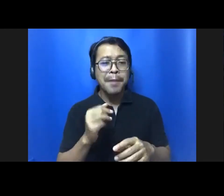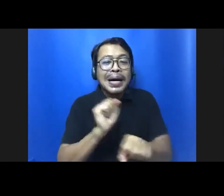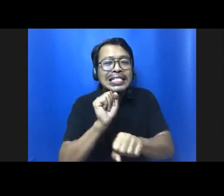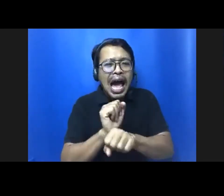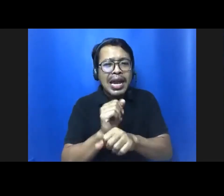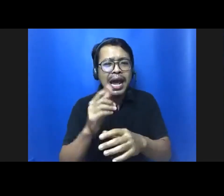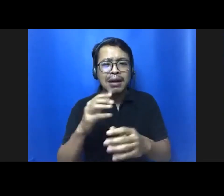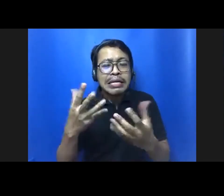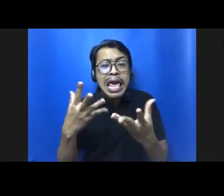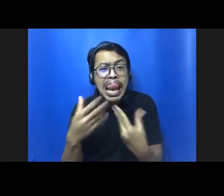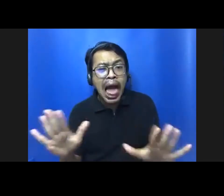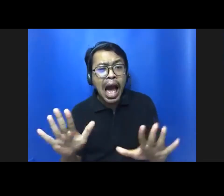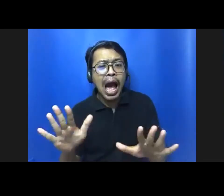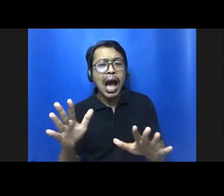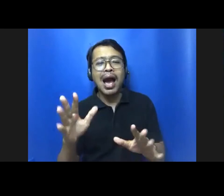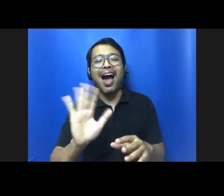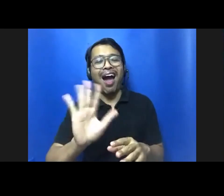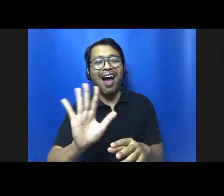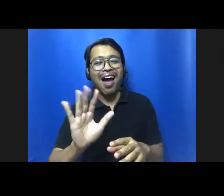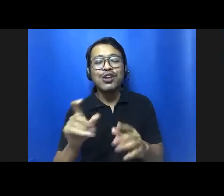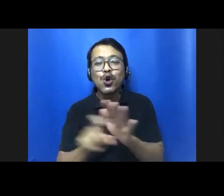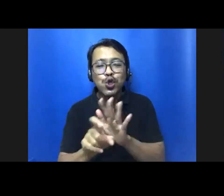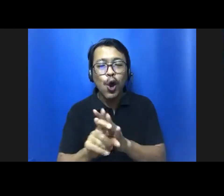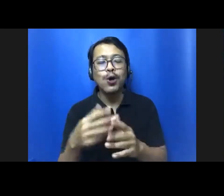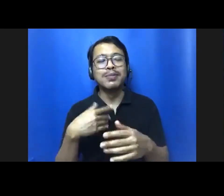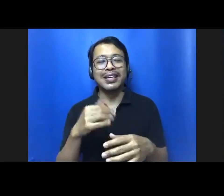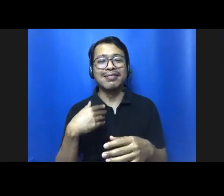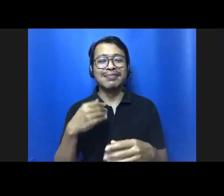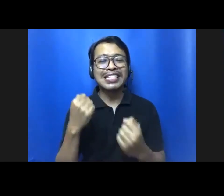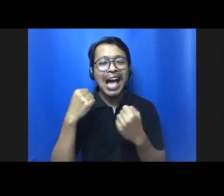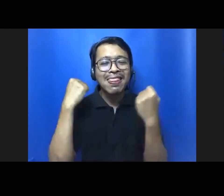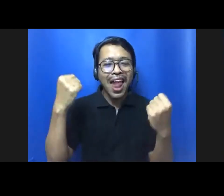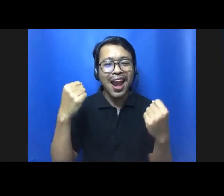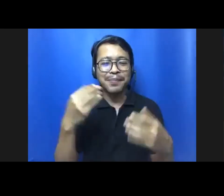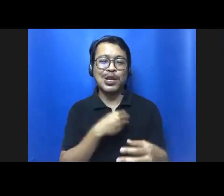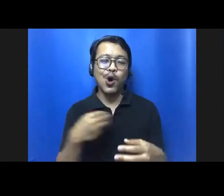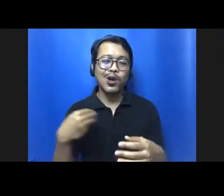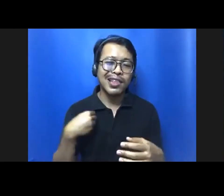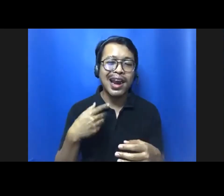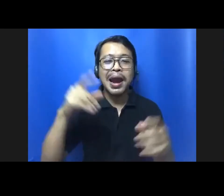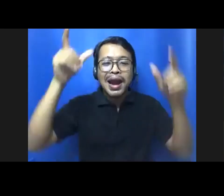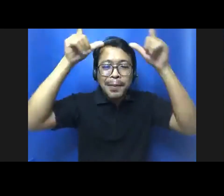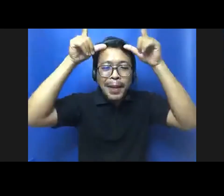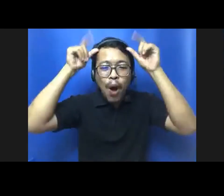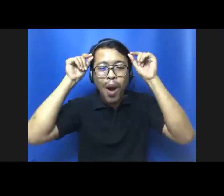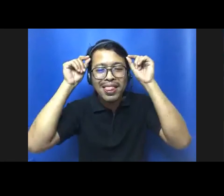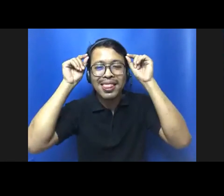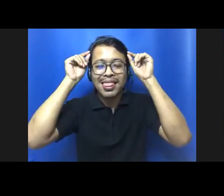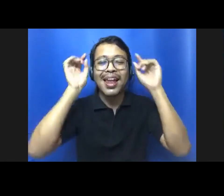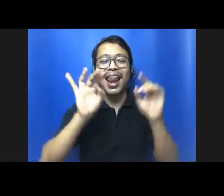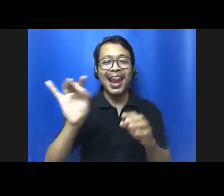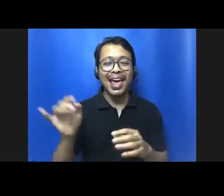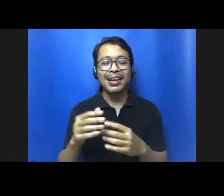bidang manufaktur, di bidang kreatif, ya, di bidang kreatif, kemudian di bidang retail,